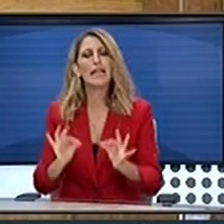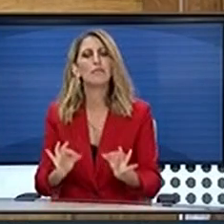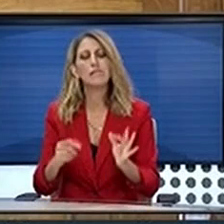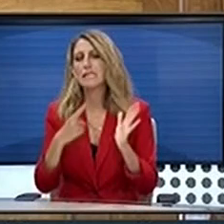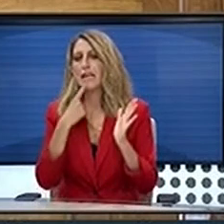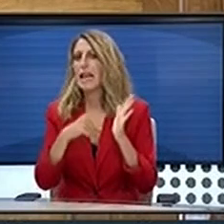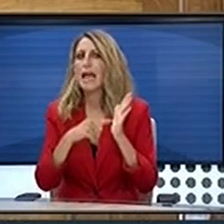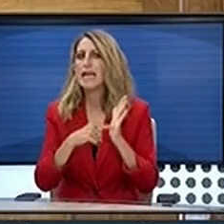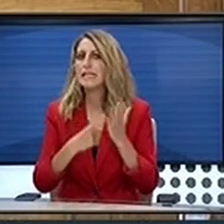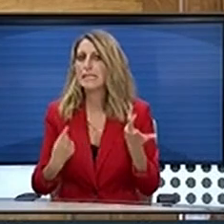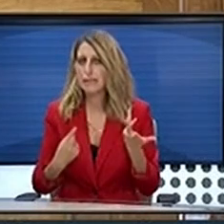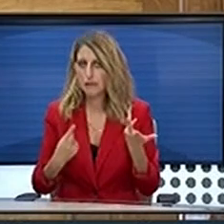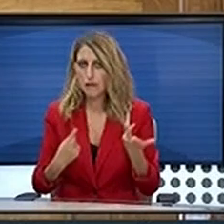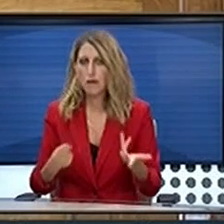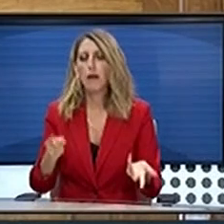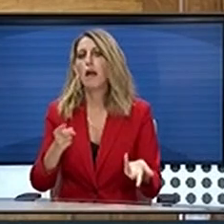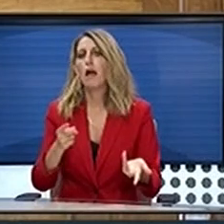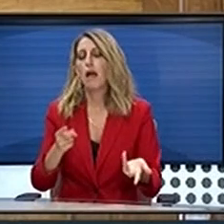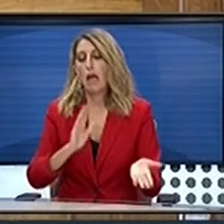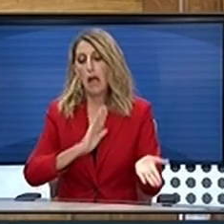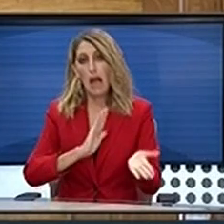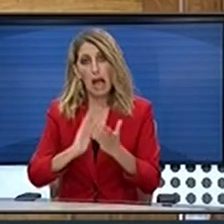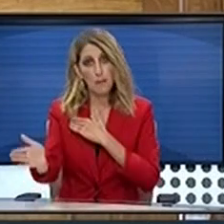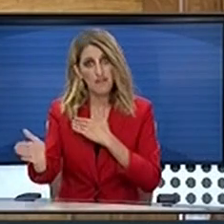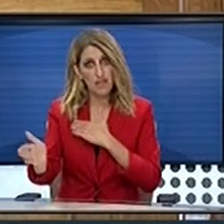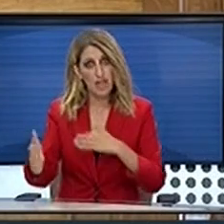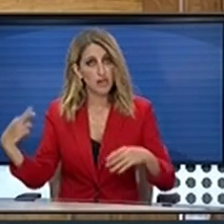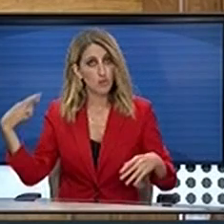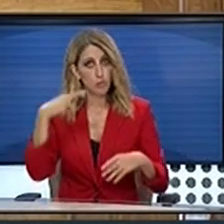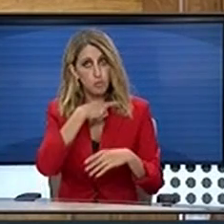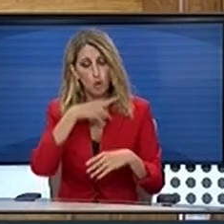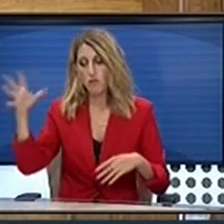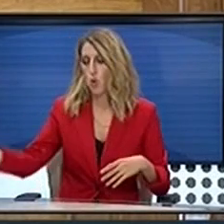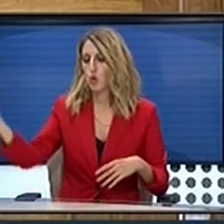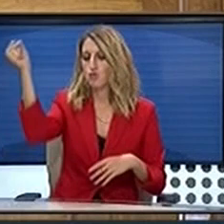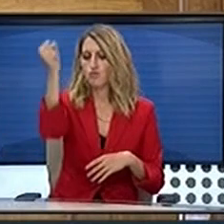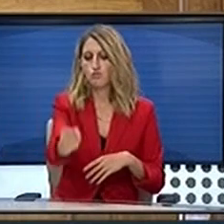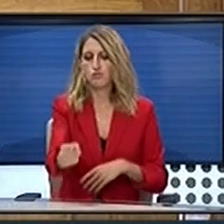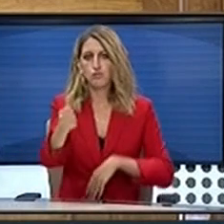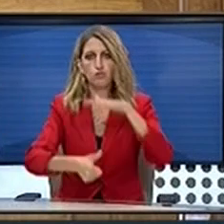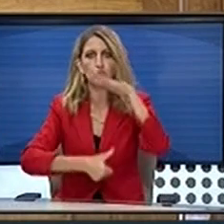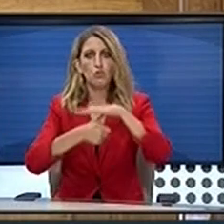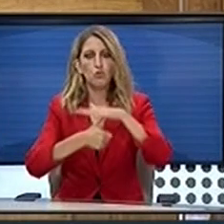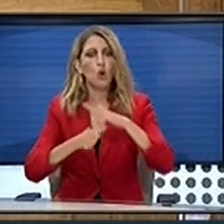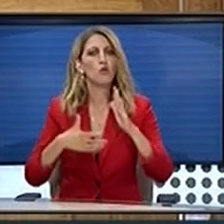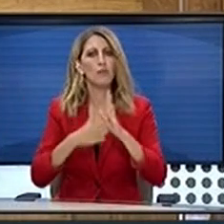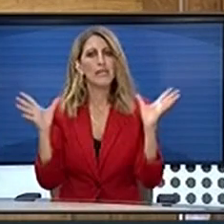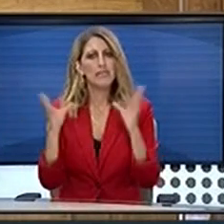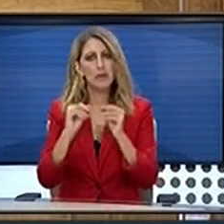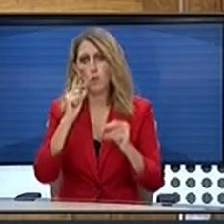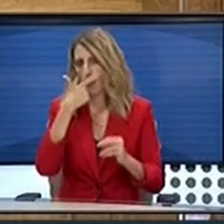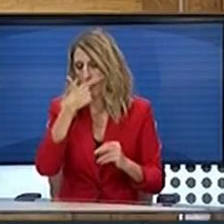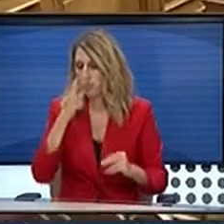η ακρόαση του διοικητή της ΕΕΠ από την Επιτροπή Θεσμών και Διαφάνειας, κάτι το οποίο δεν προβλεπόταν στο προηγούμενο νομοθετικό